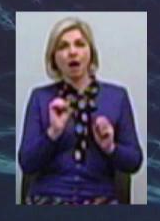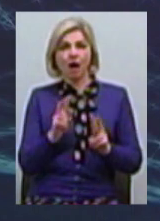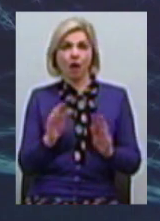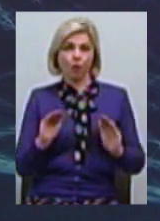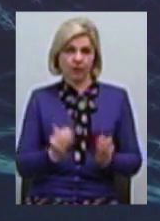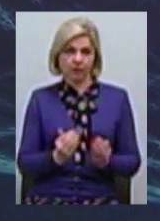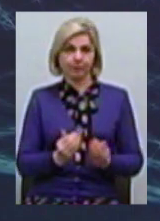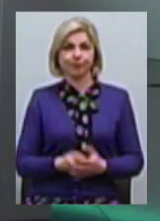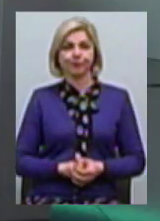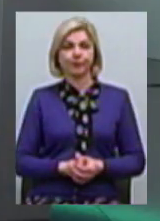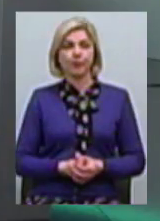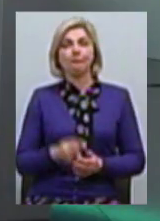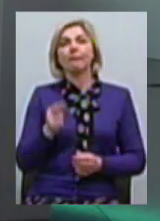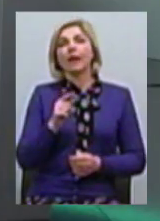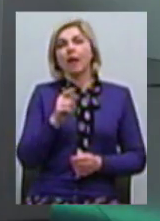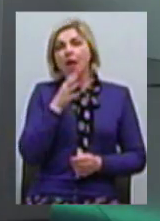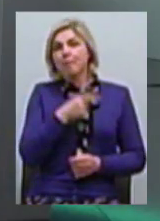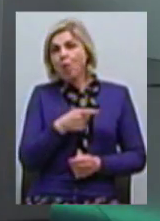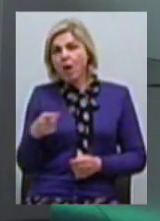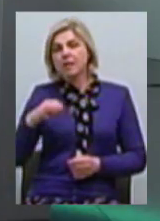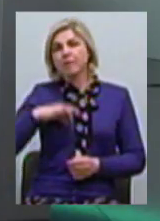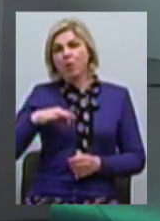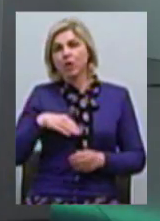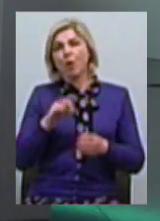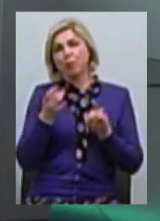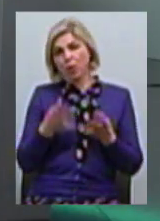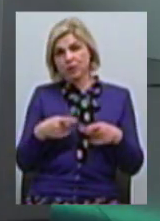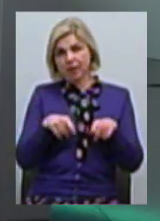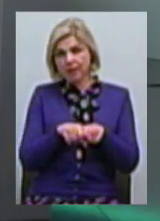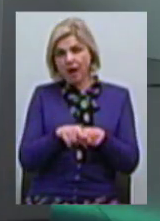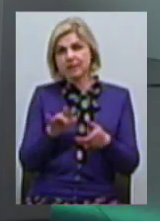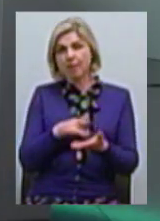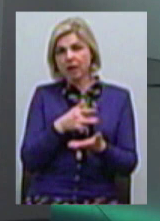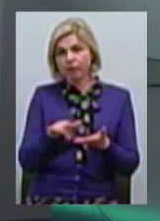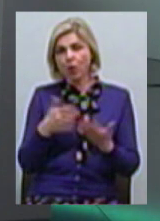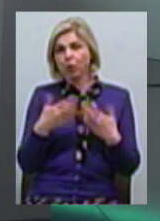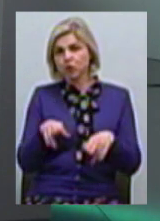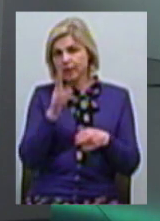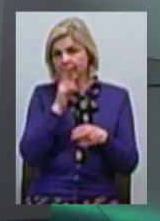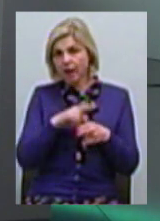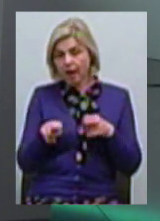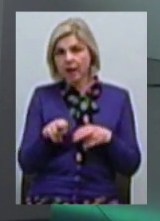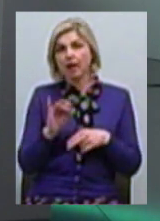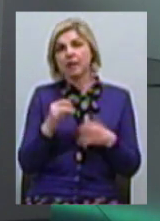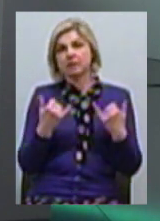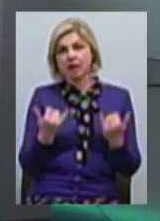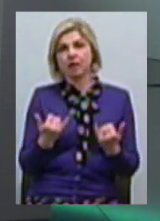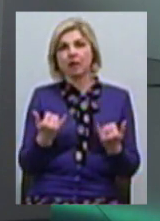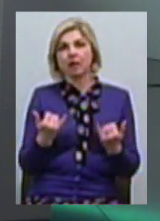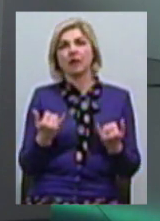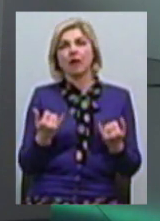Тобто эпоха користування просто так смартфонами, вона вже зникає і зараз